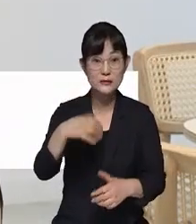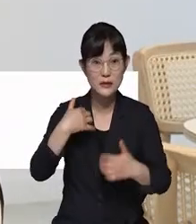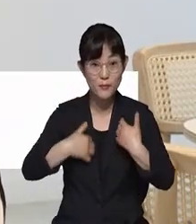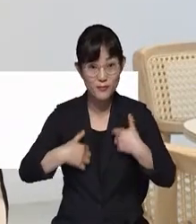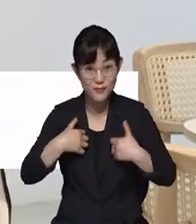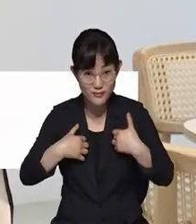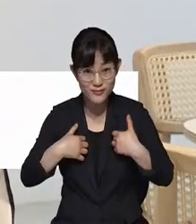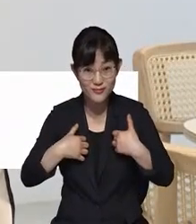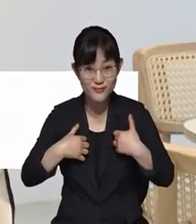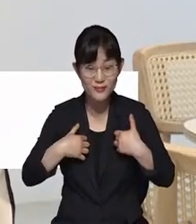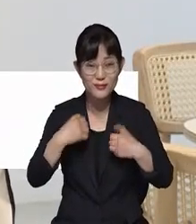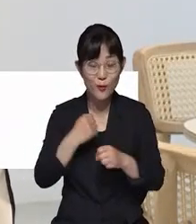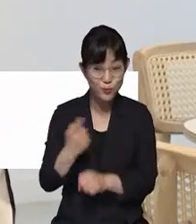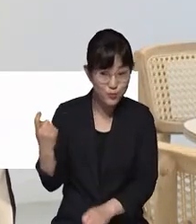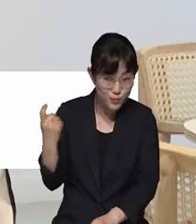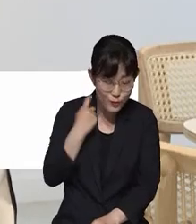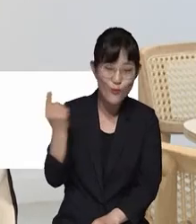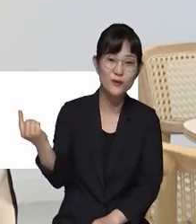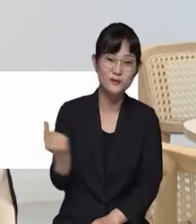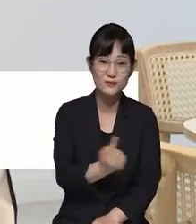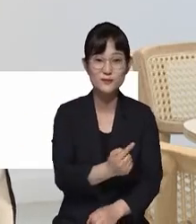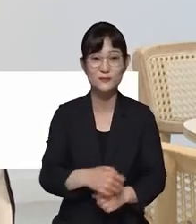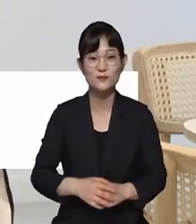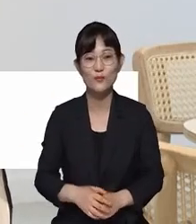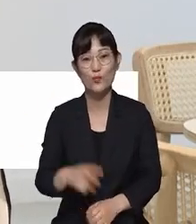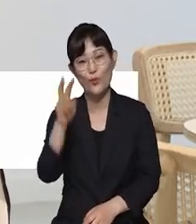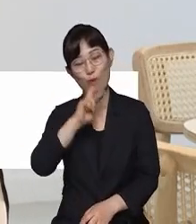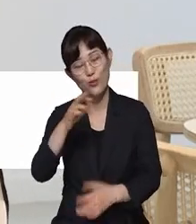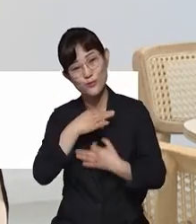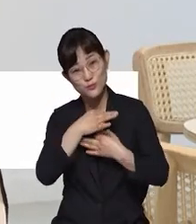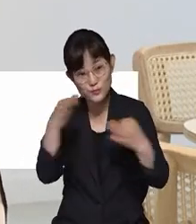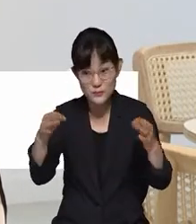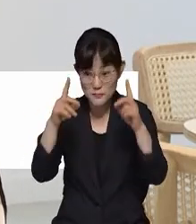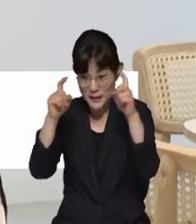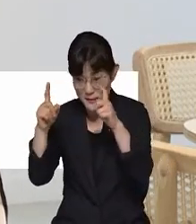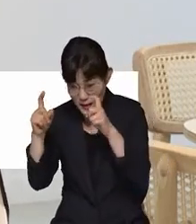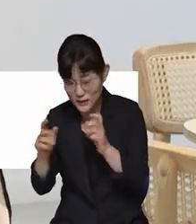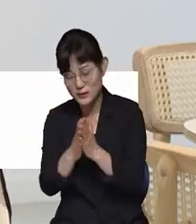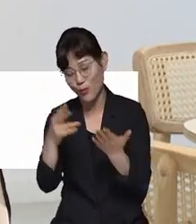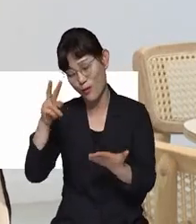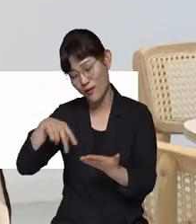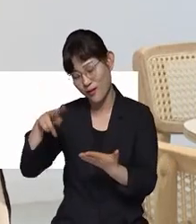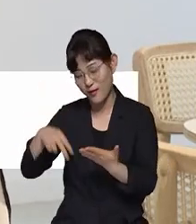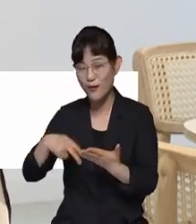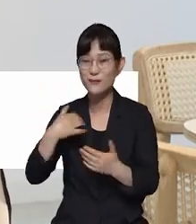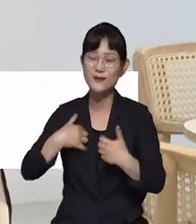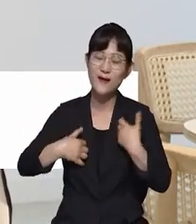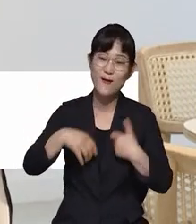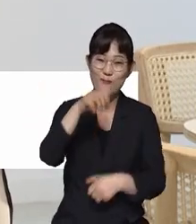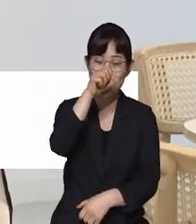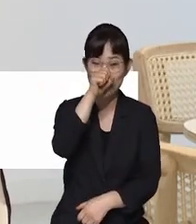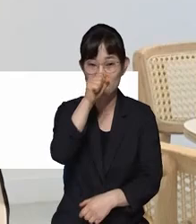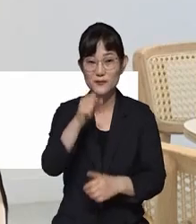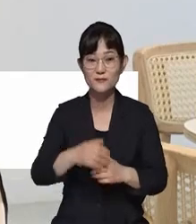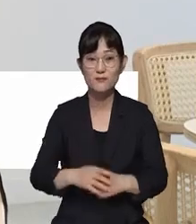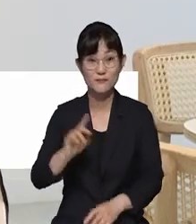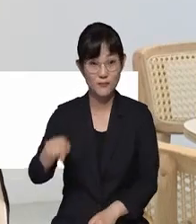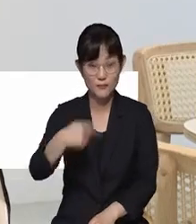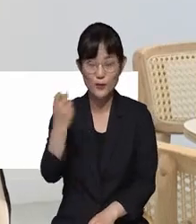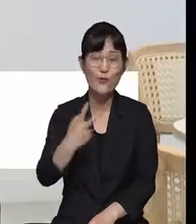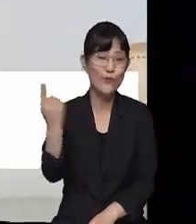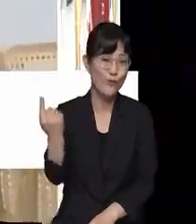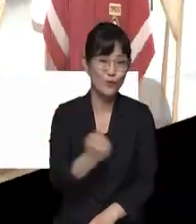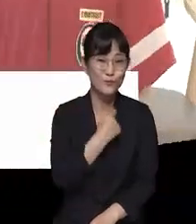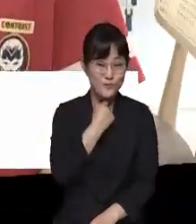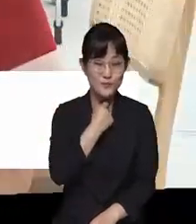걸 한다 해서 왔는데 노래도 부르고 사진도 찍고 책도 읽고 재밌게 놀고 다음에 또 올 것